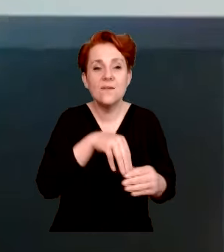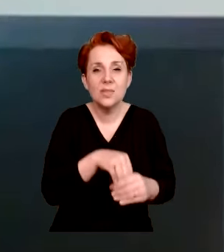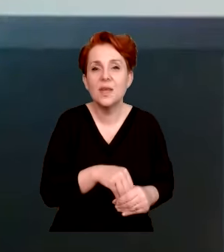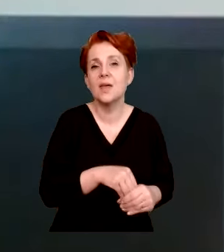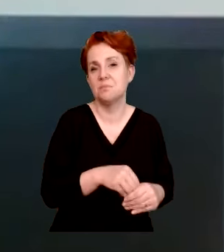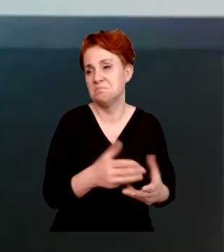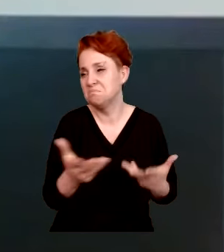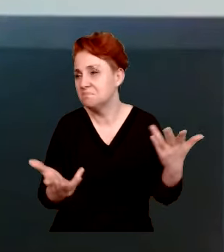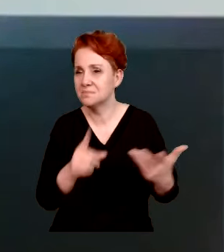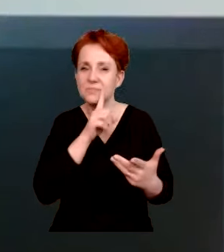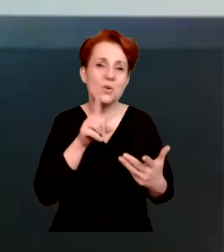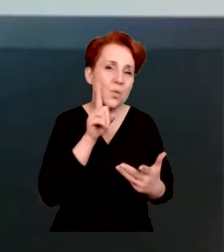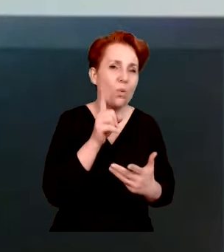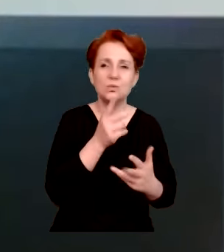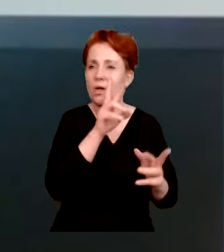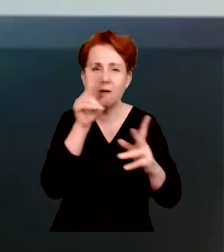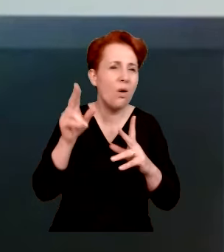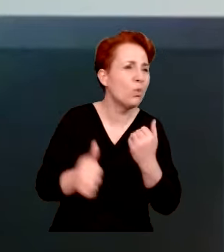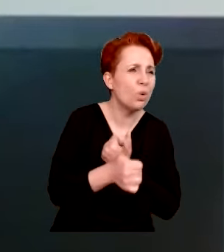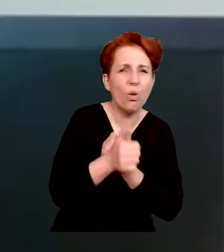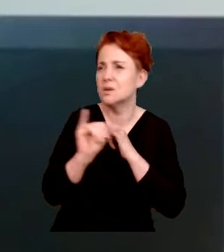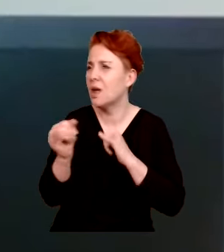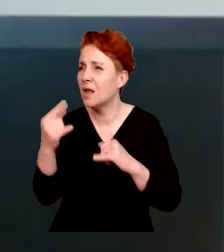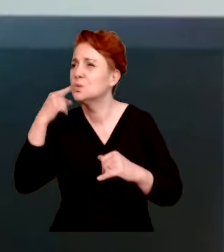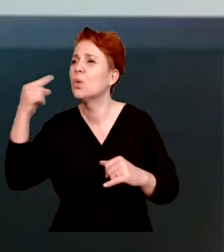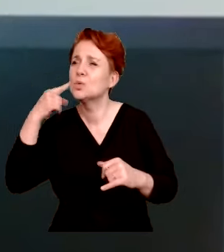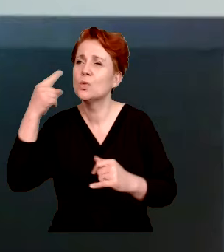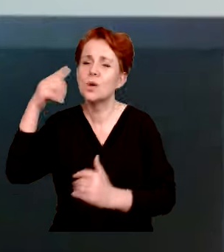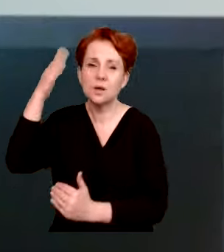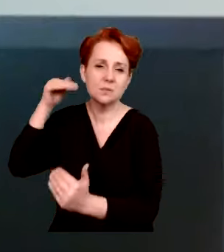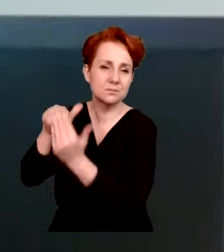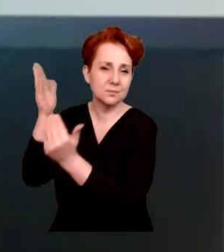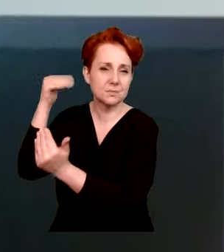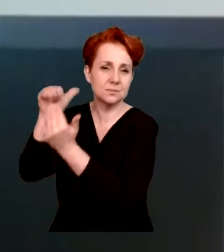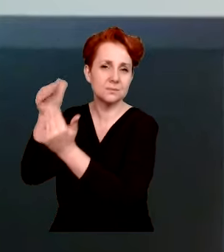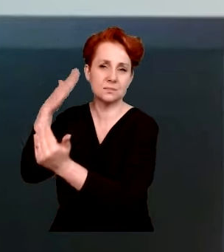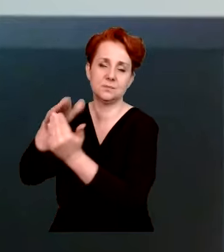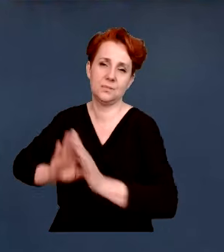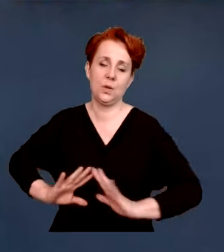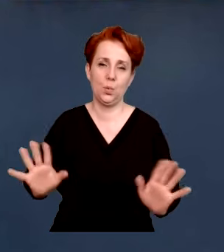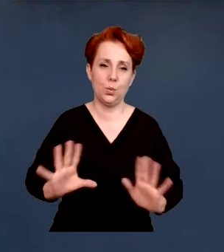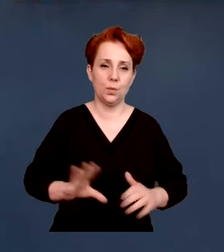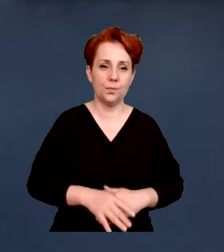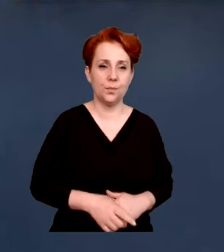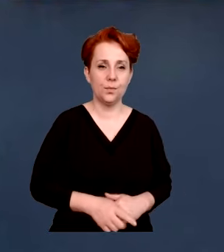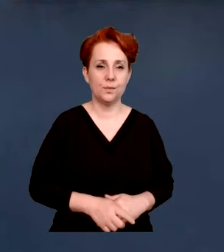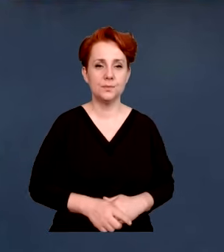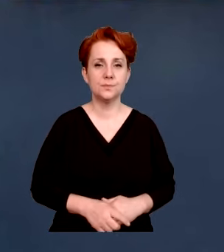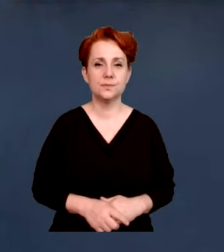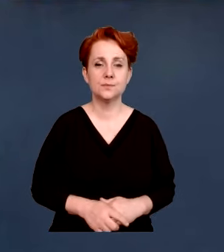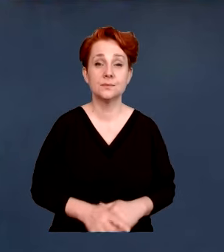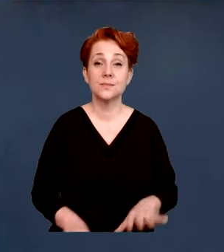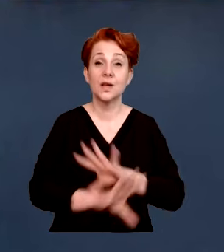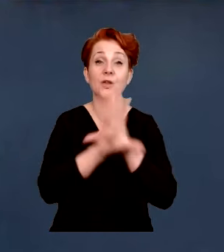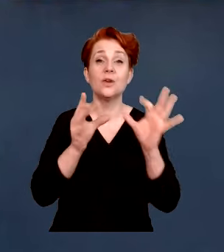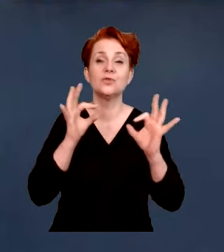niespecjalnie się orientować i dostosowywać się do dyrektyw ideologów europejskiej lewicy. To